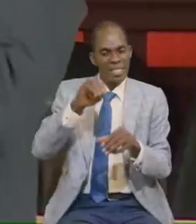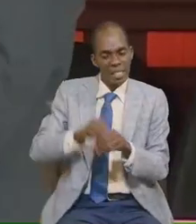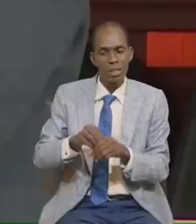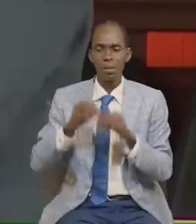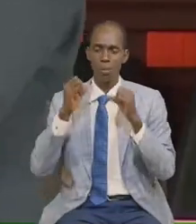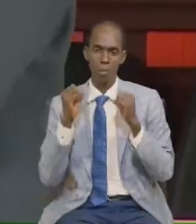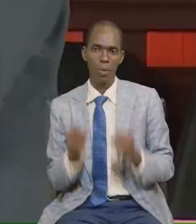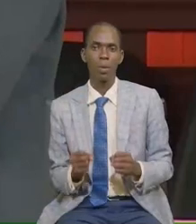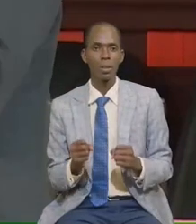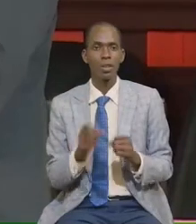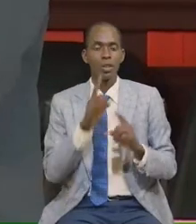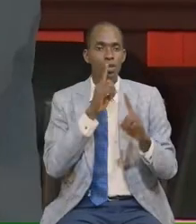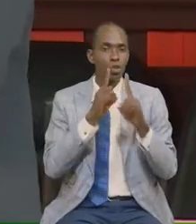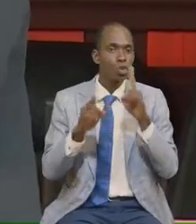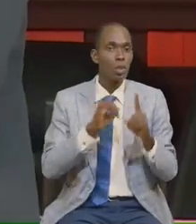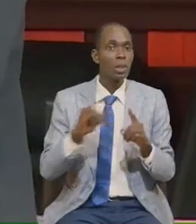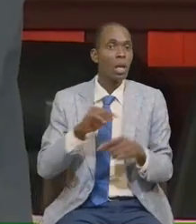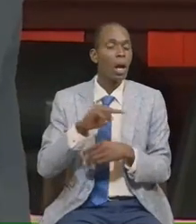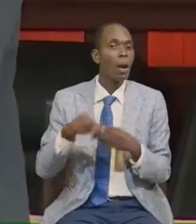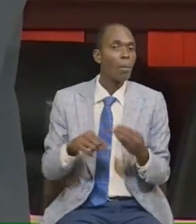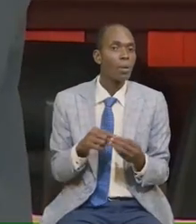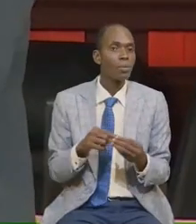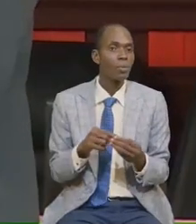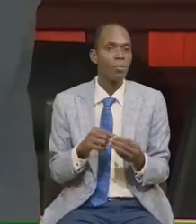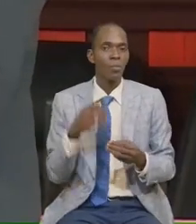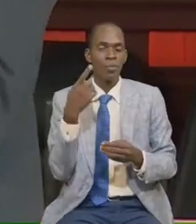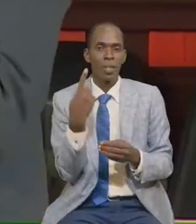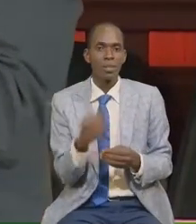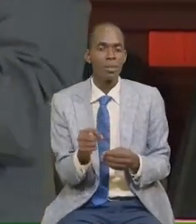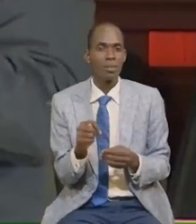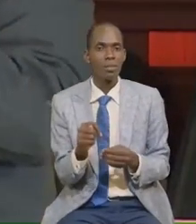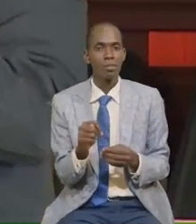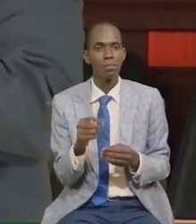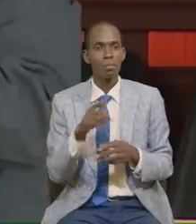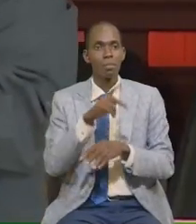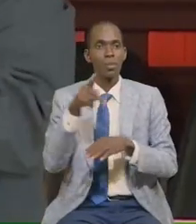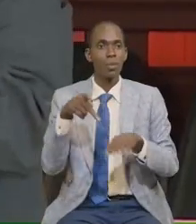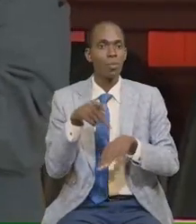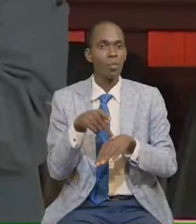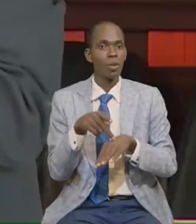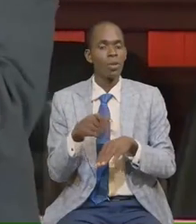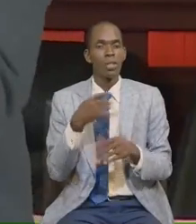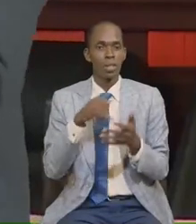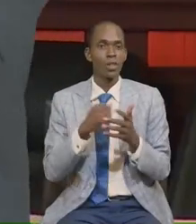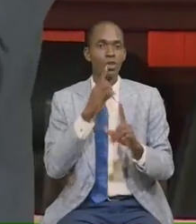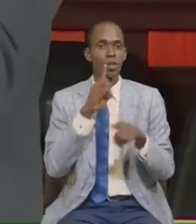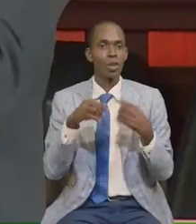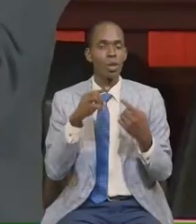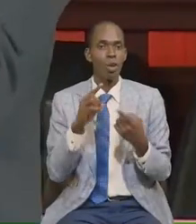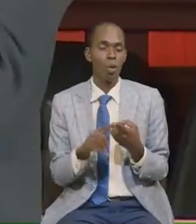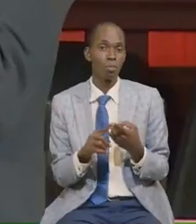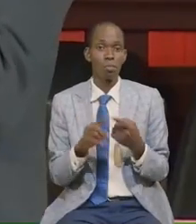il parle des autorités qui ont le pouvoir il parle en réalité